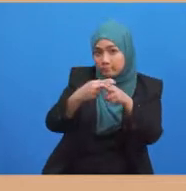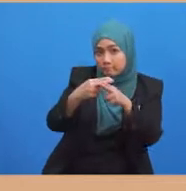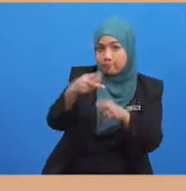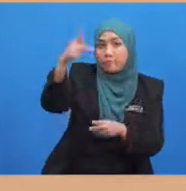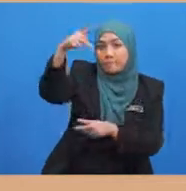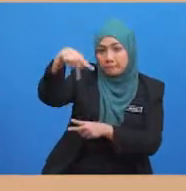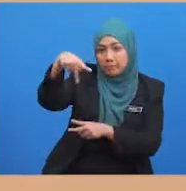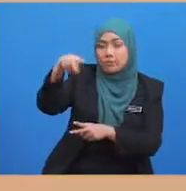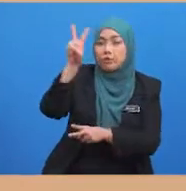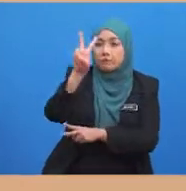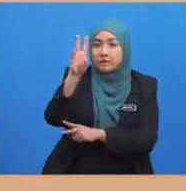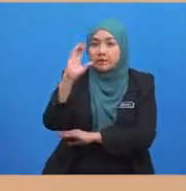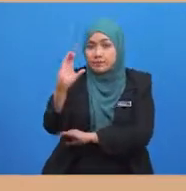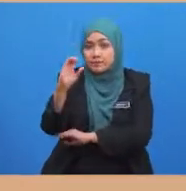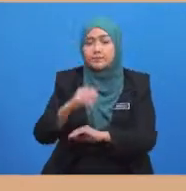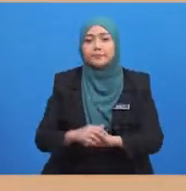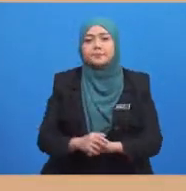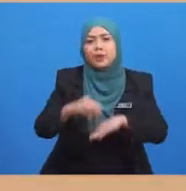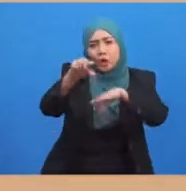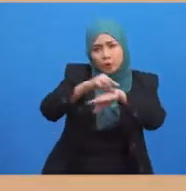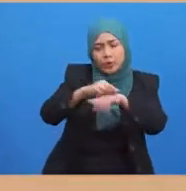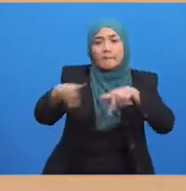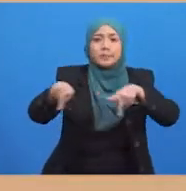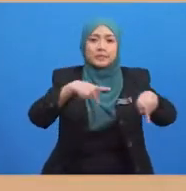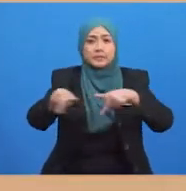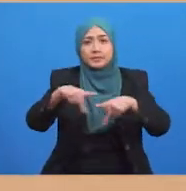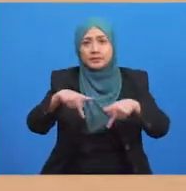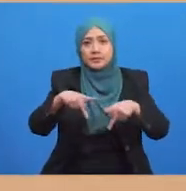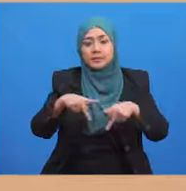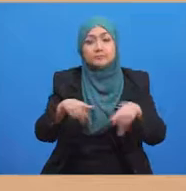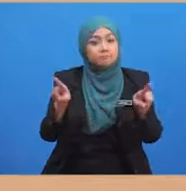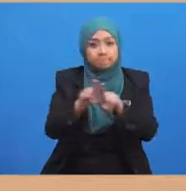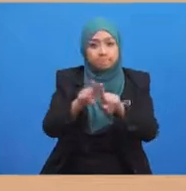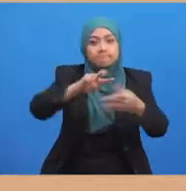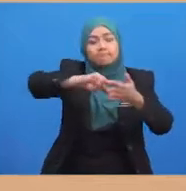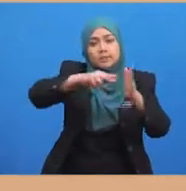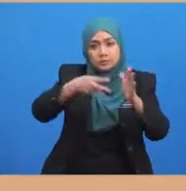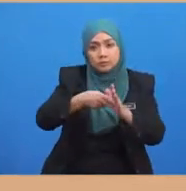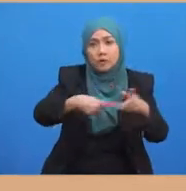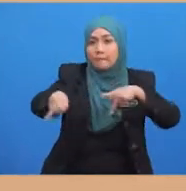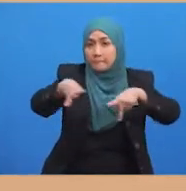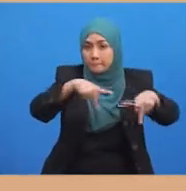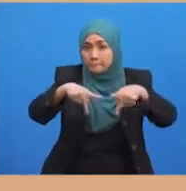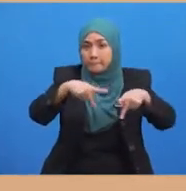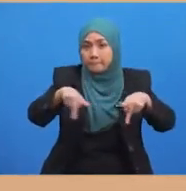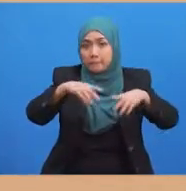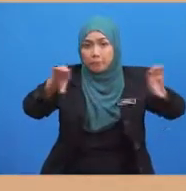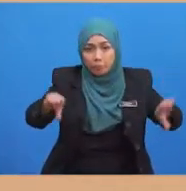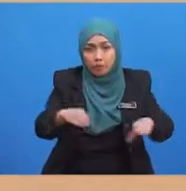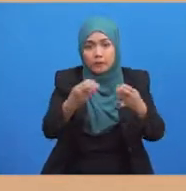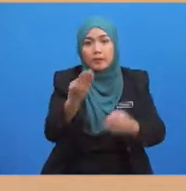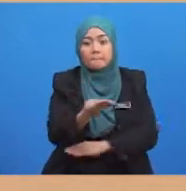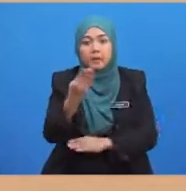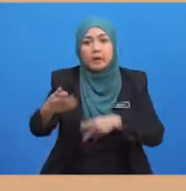Kegunaan plastik termasuklah dalam pembuatan barangan plastik seperti baldi, bekas